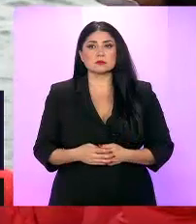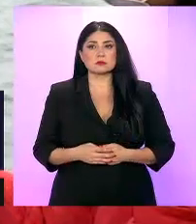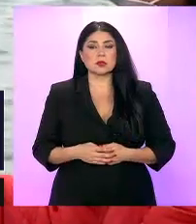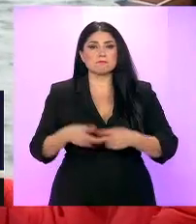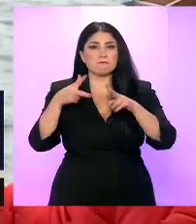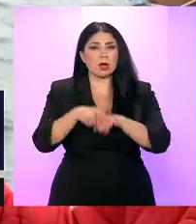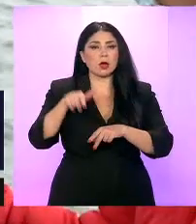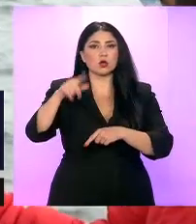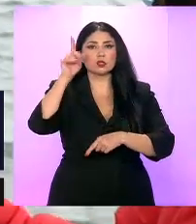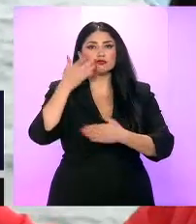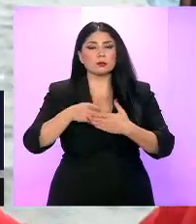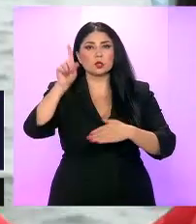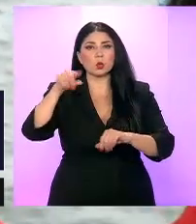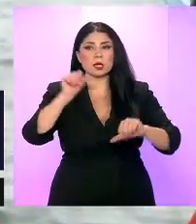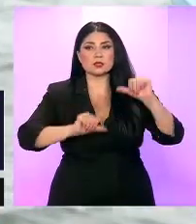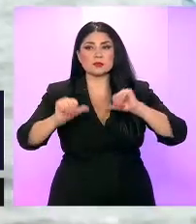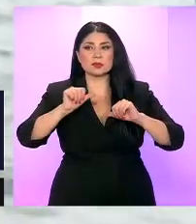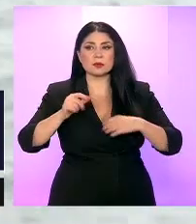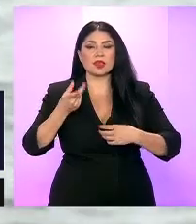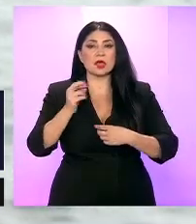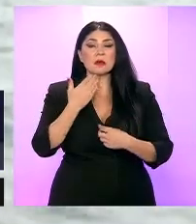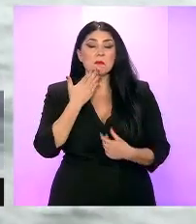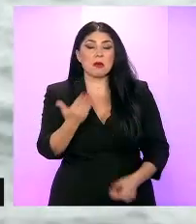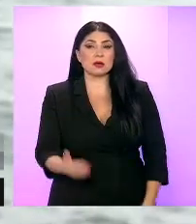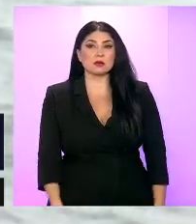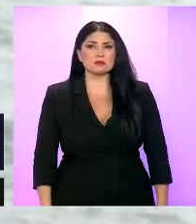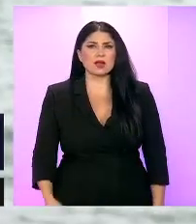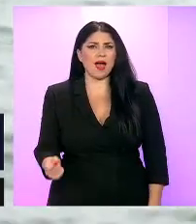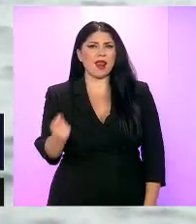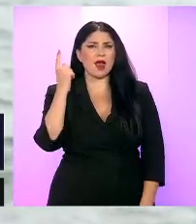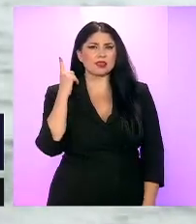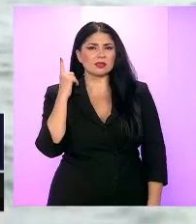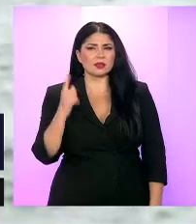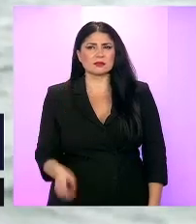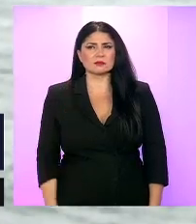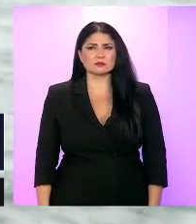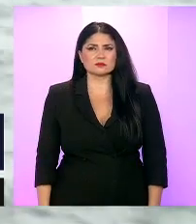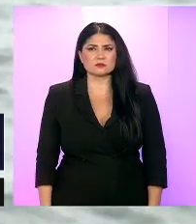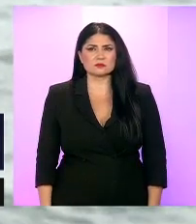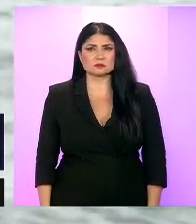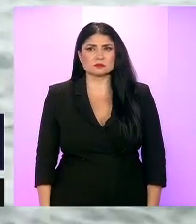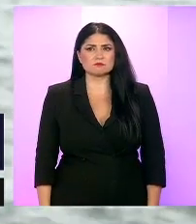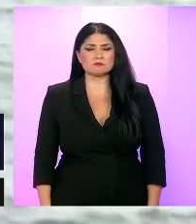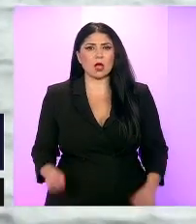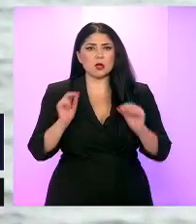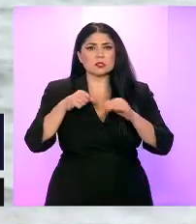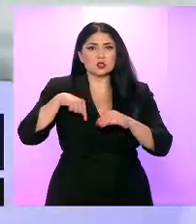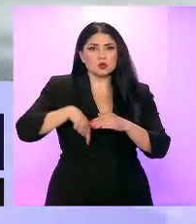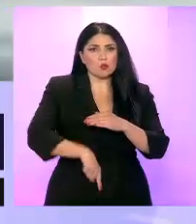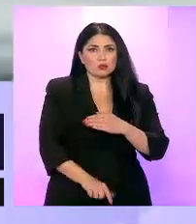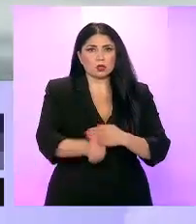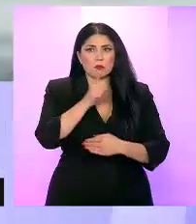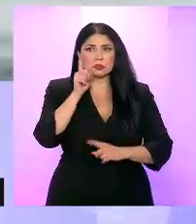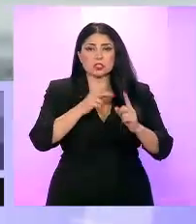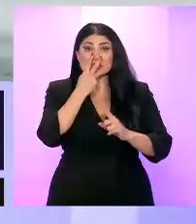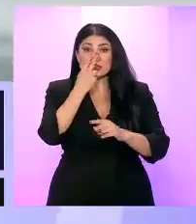luna septembrie, însă se pare că alaltă ieri practic s-a scufundat, deși ea